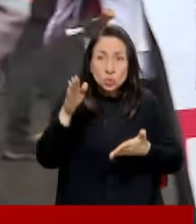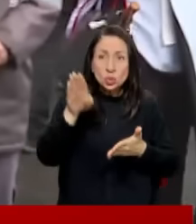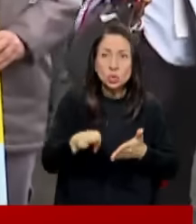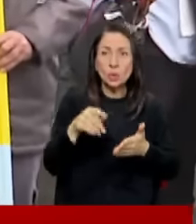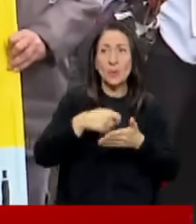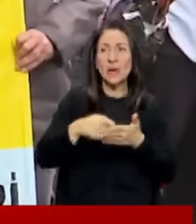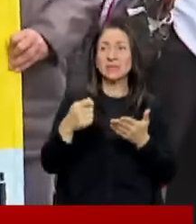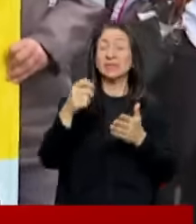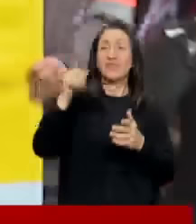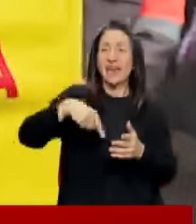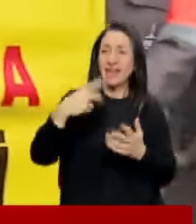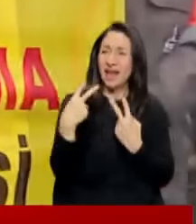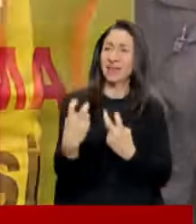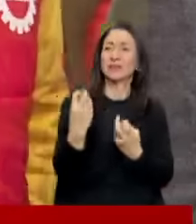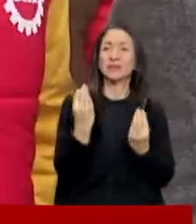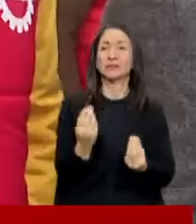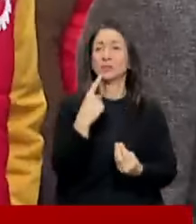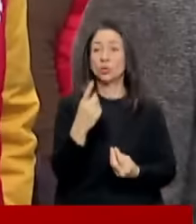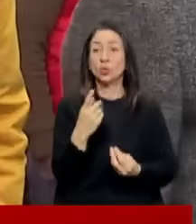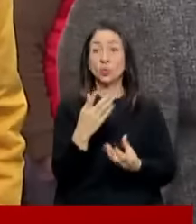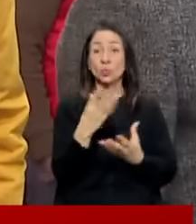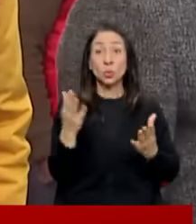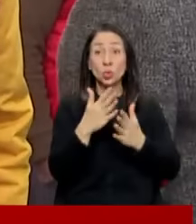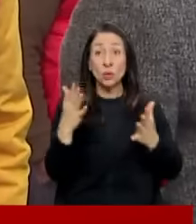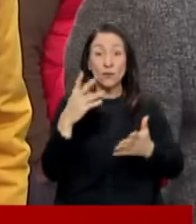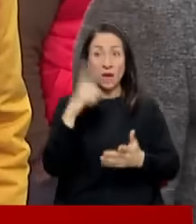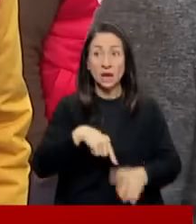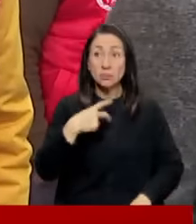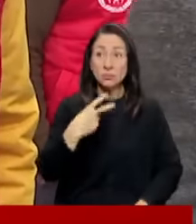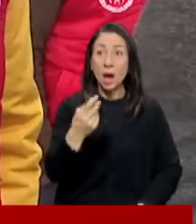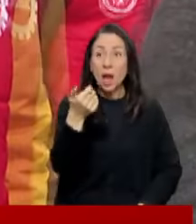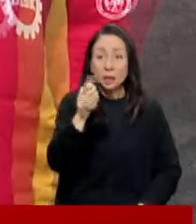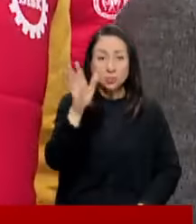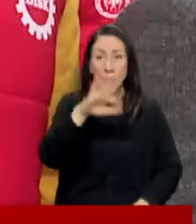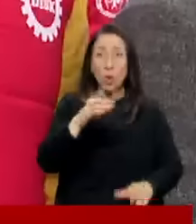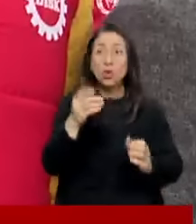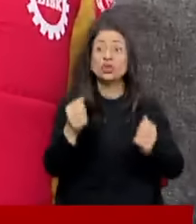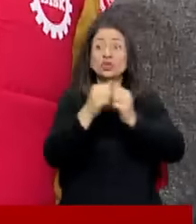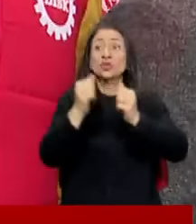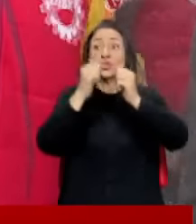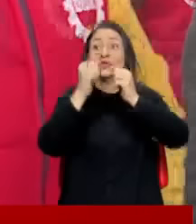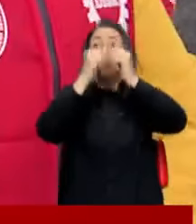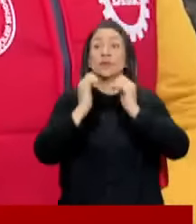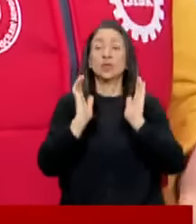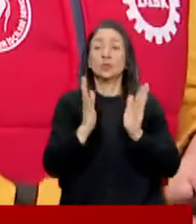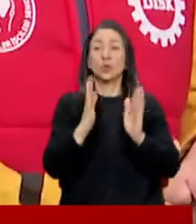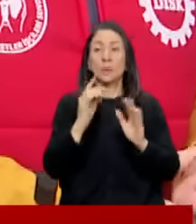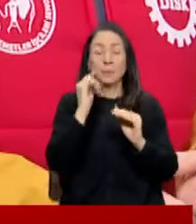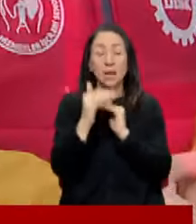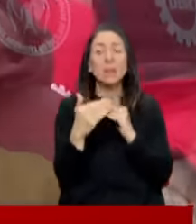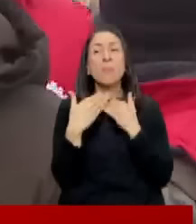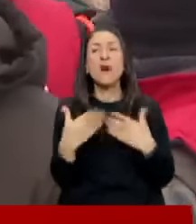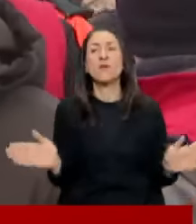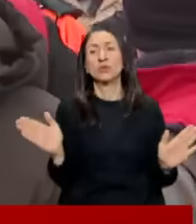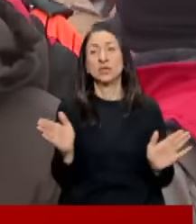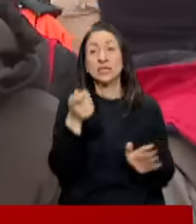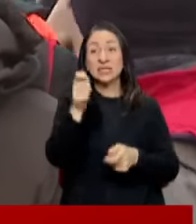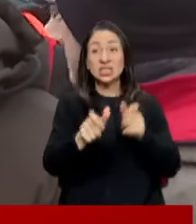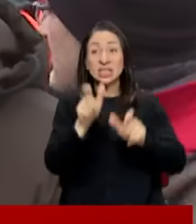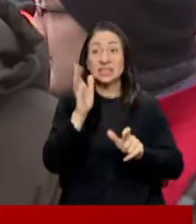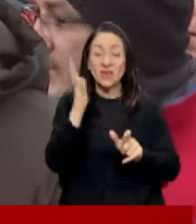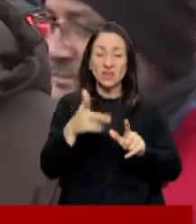düşük vergi alınmasını talep ediyorlar. Büyük bir bölümü vergiye gidiyor ve 6 aydan sonra o katlanarak artıyor. Millet perişan yani. İşçilerden